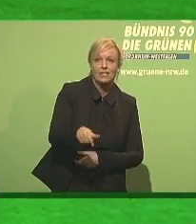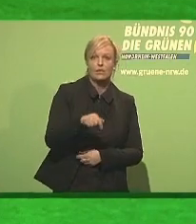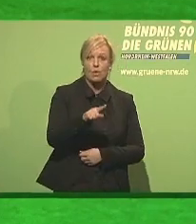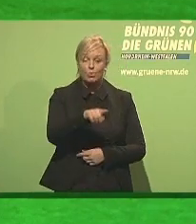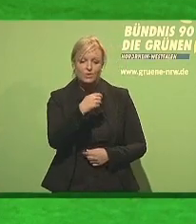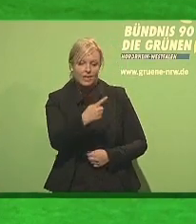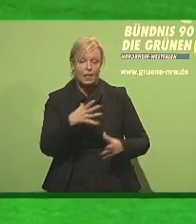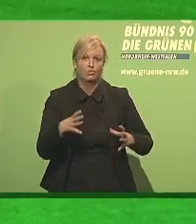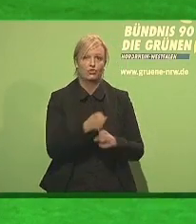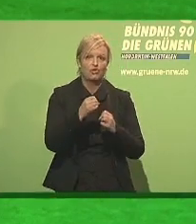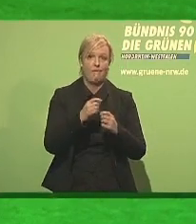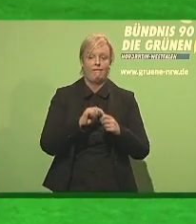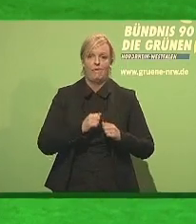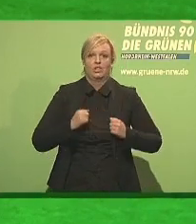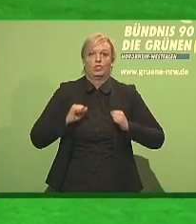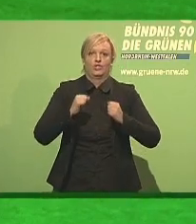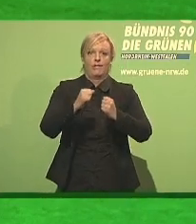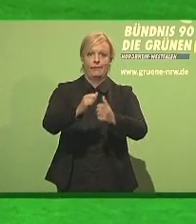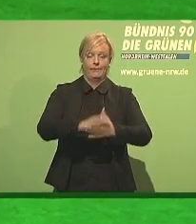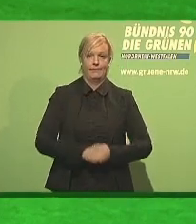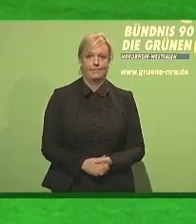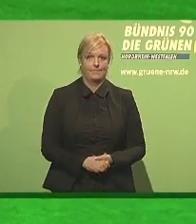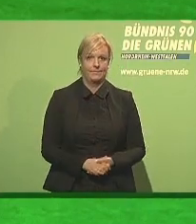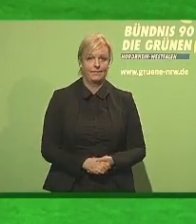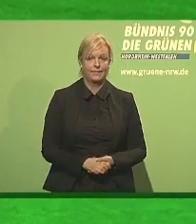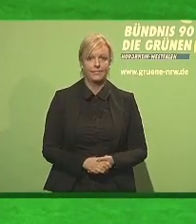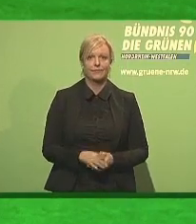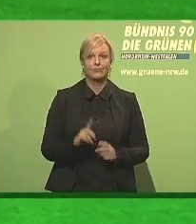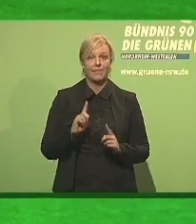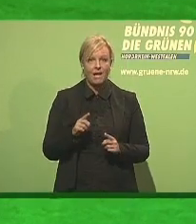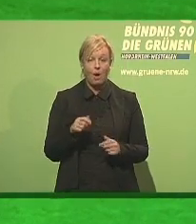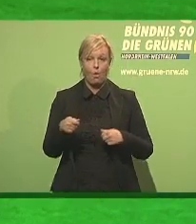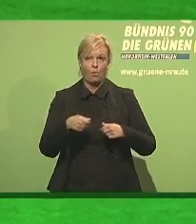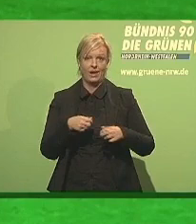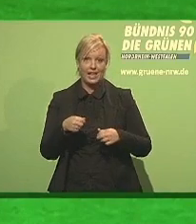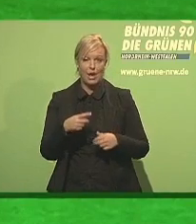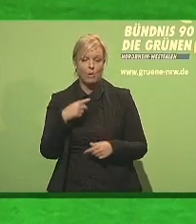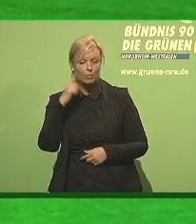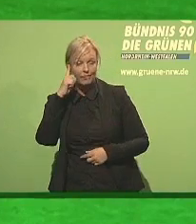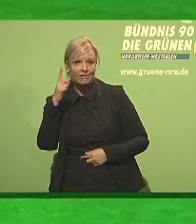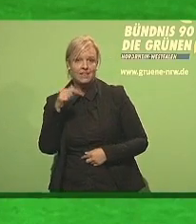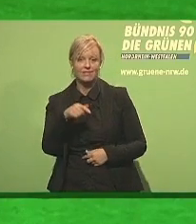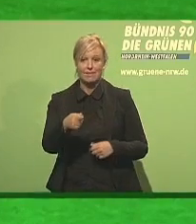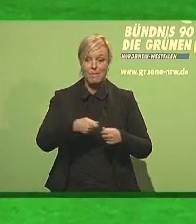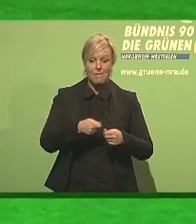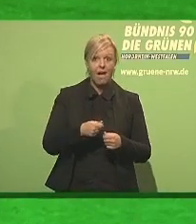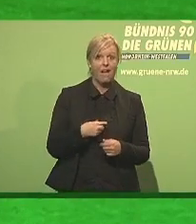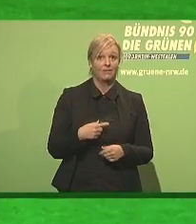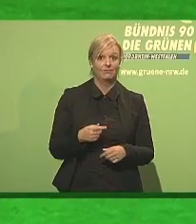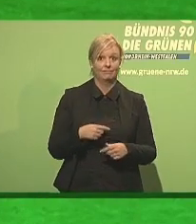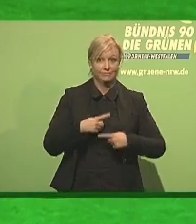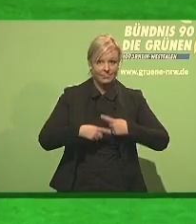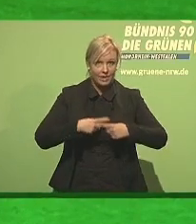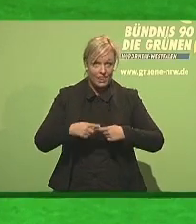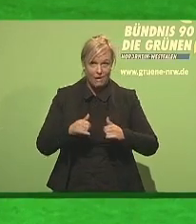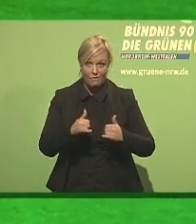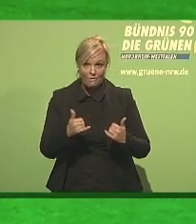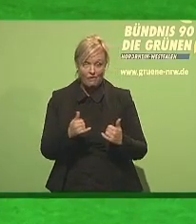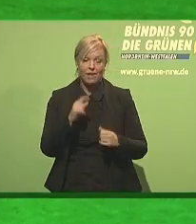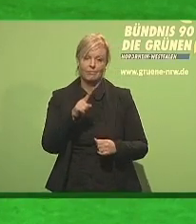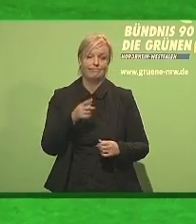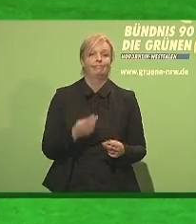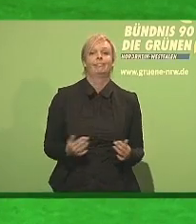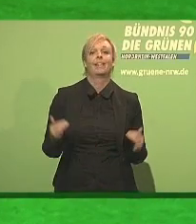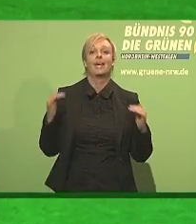dieser Krise zu kommen. Und die versteht, dass Märkte nur dann vernünftig funktionieren können, wenn es gerechte Spielregeln gibt